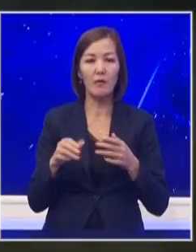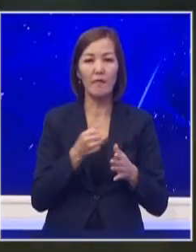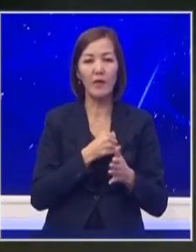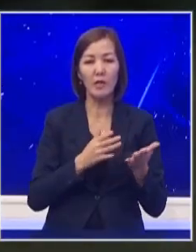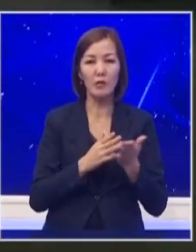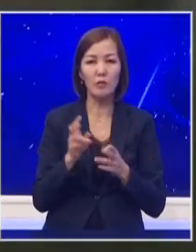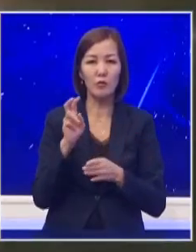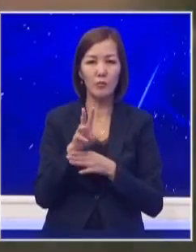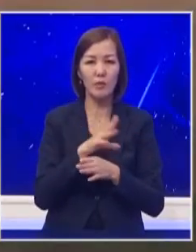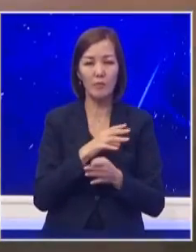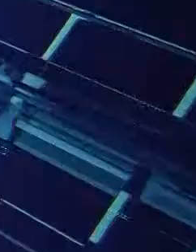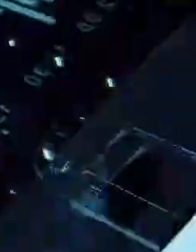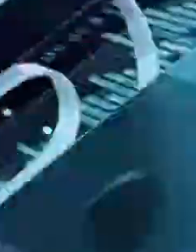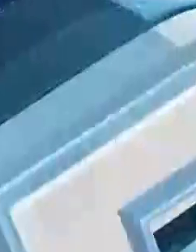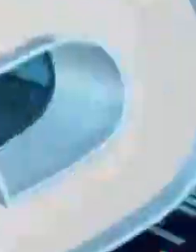военнослужащие